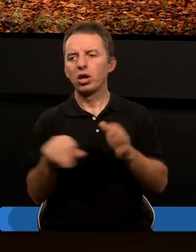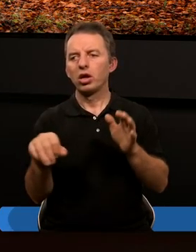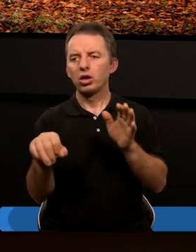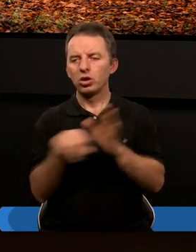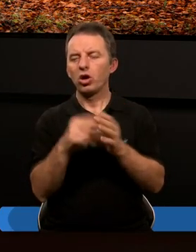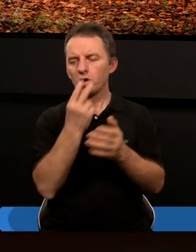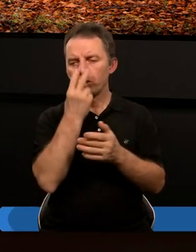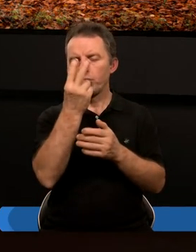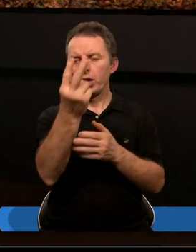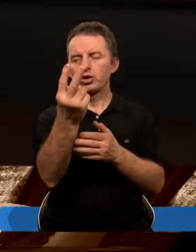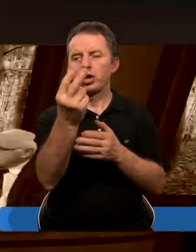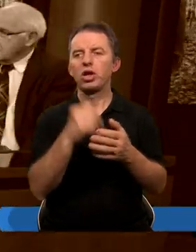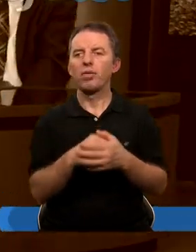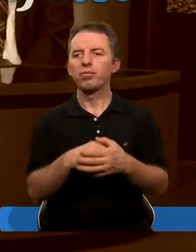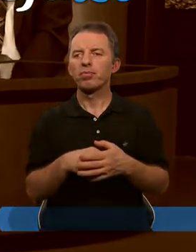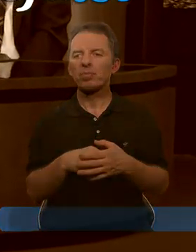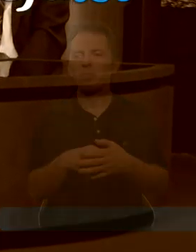Do zobaczenia.